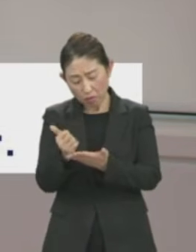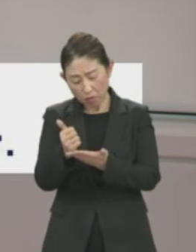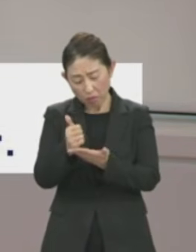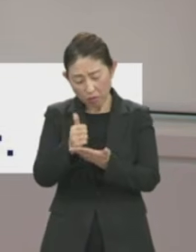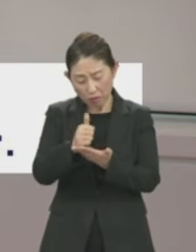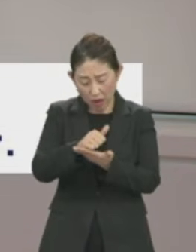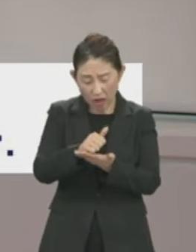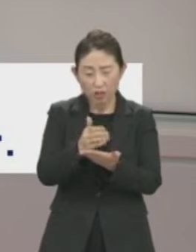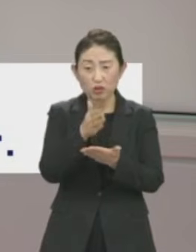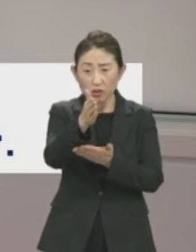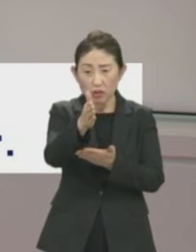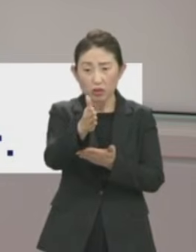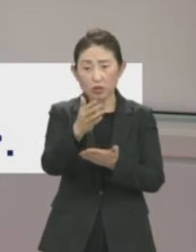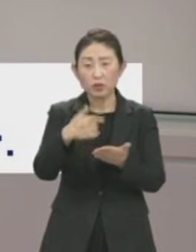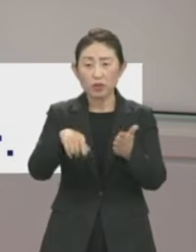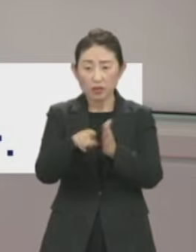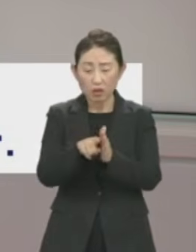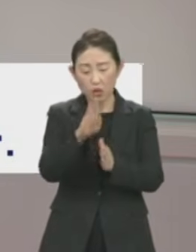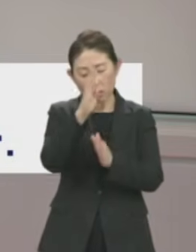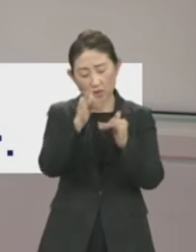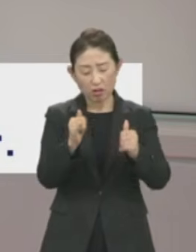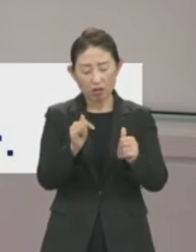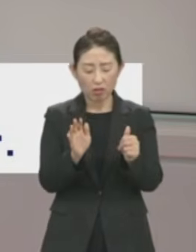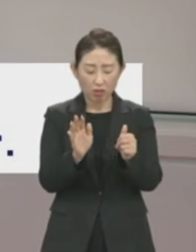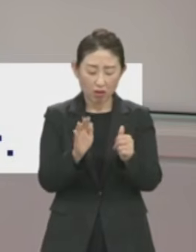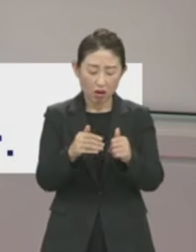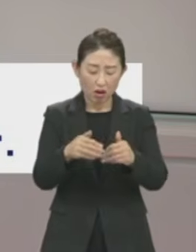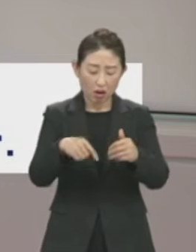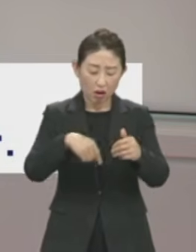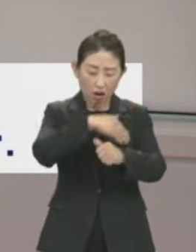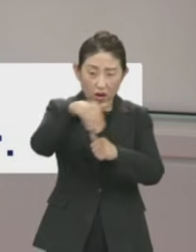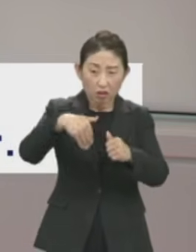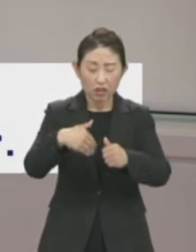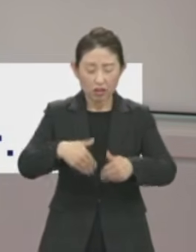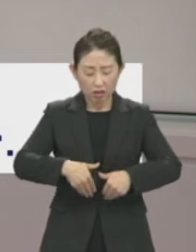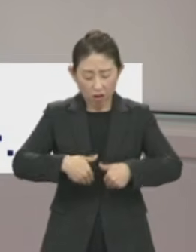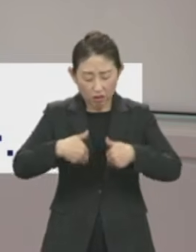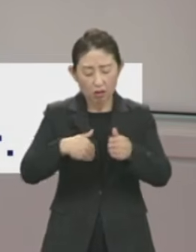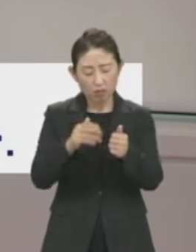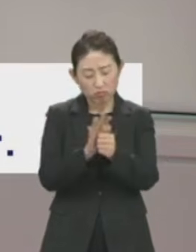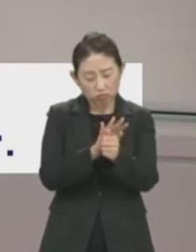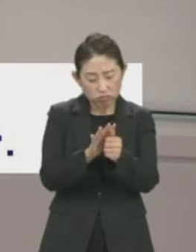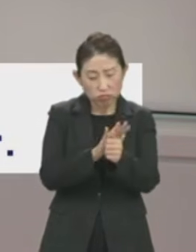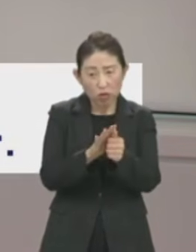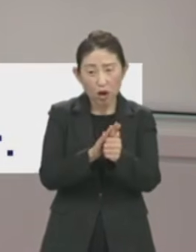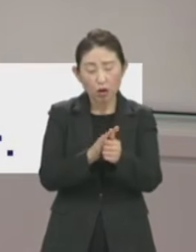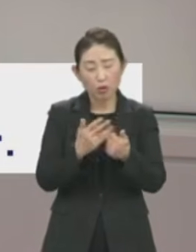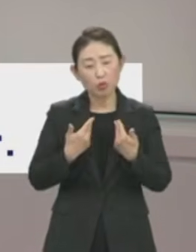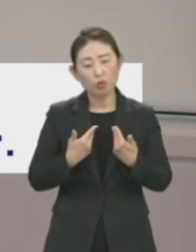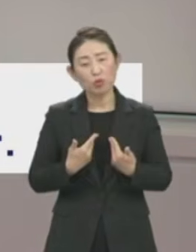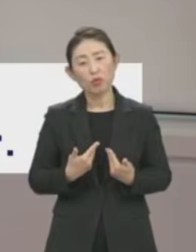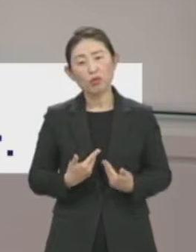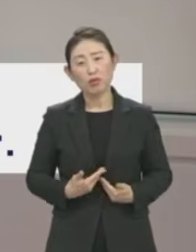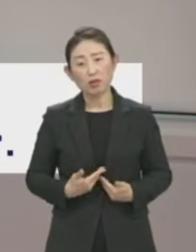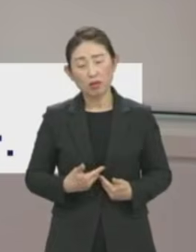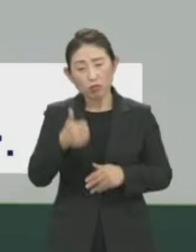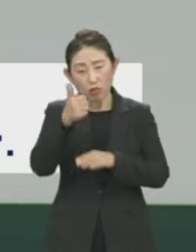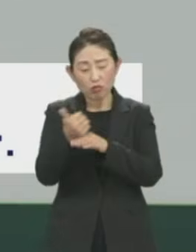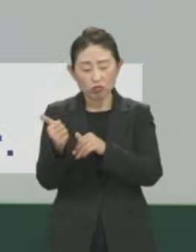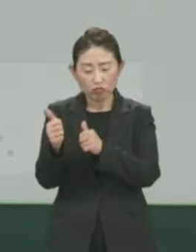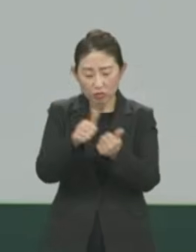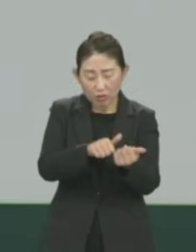위해서 더욱더 따뜻하고 조금 더 아늑한 분위기, 정서적으로 조용한 그런 분위기에서 맞이할 수